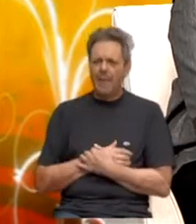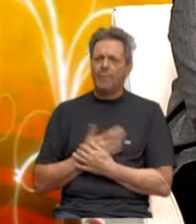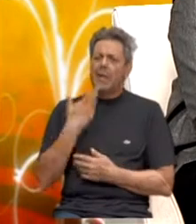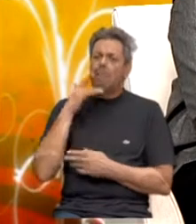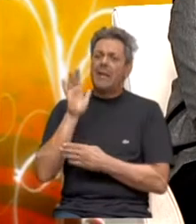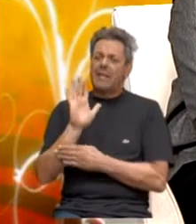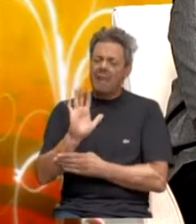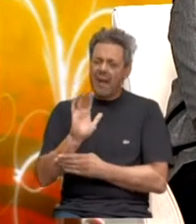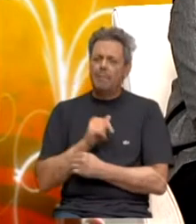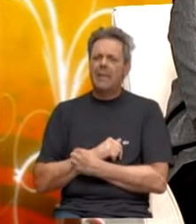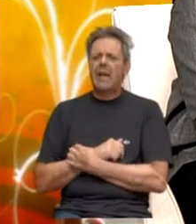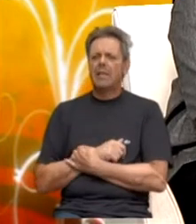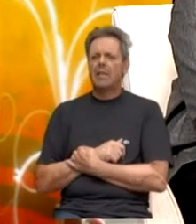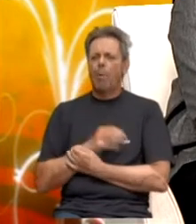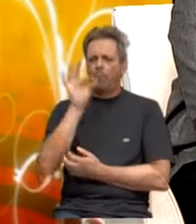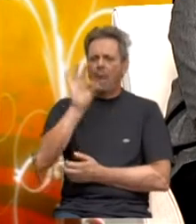ovoj tiskovnoj konferenciji